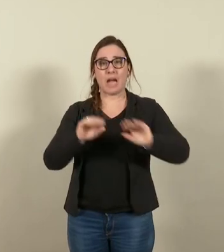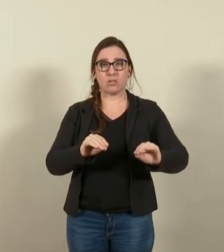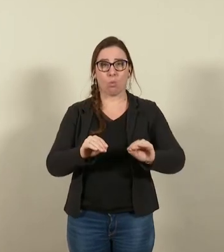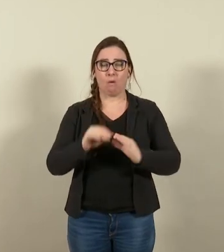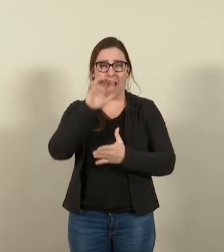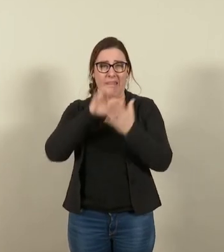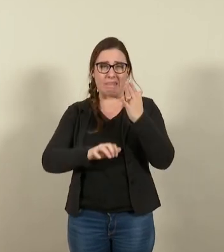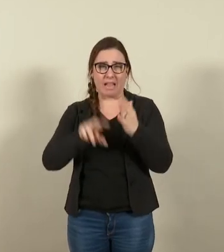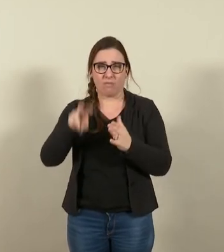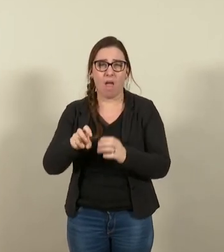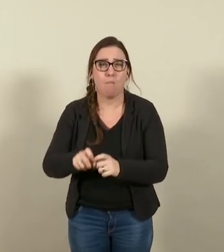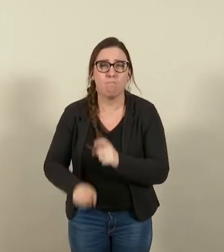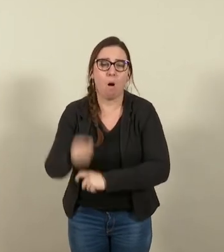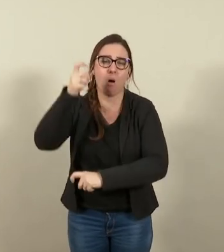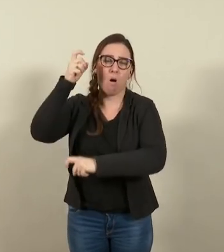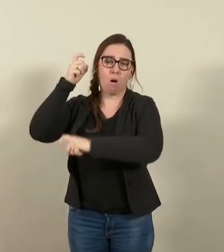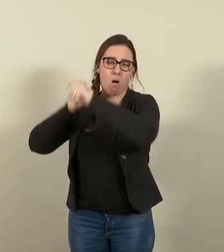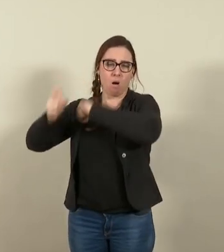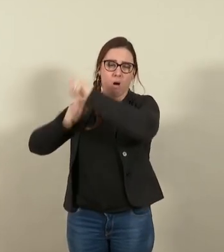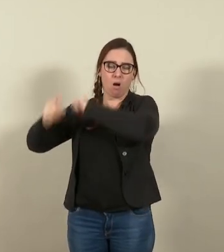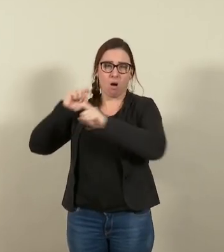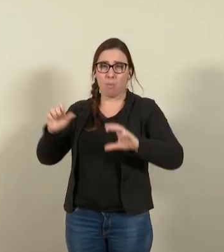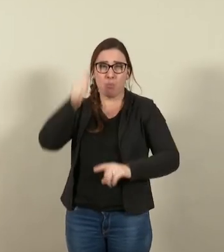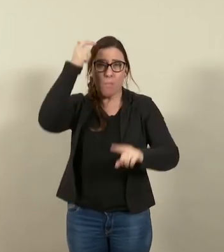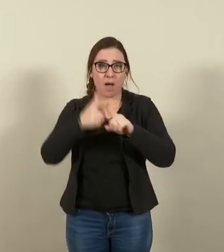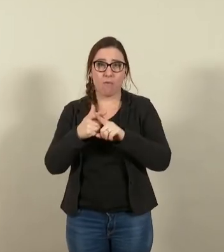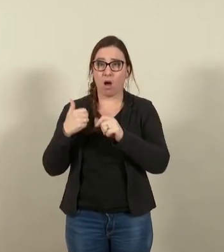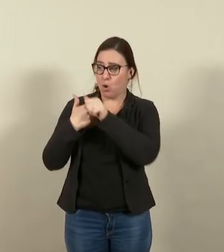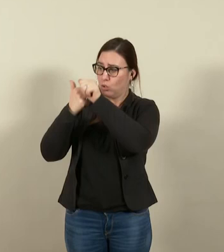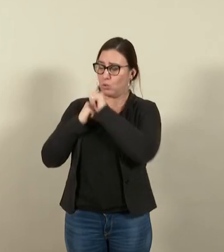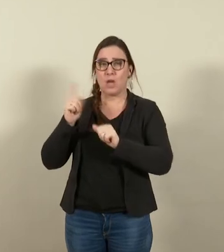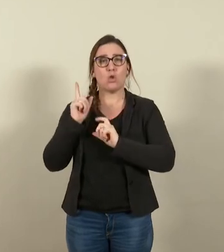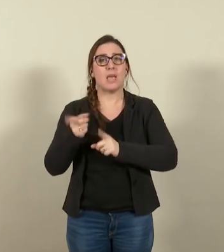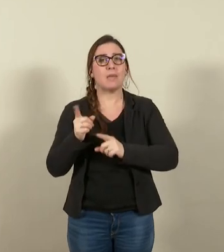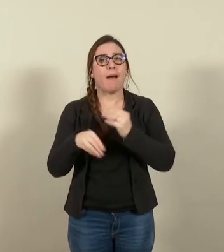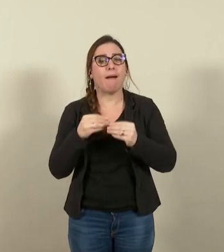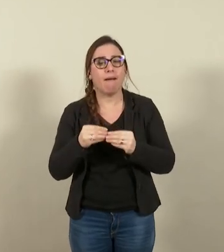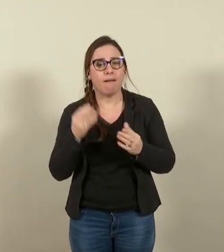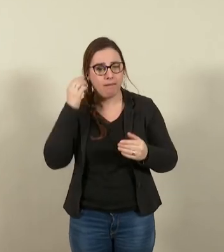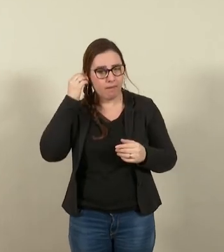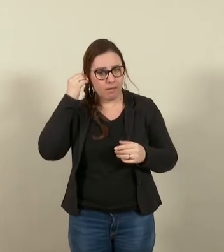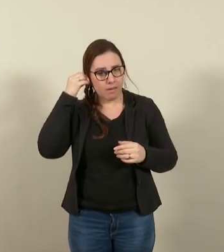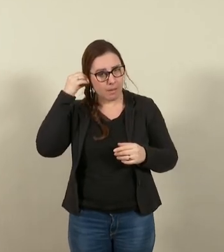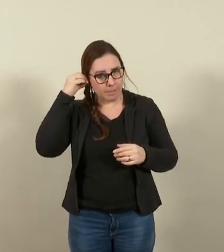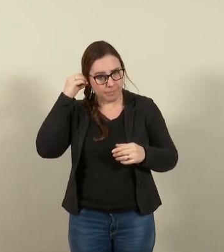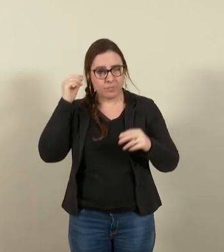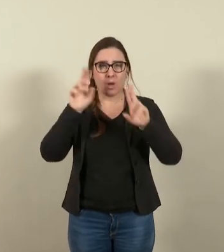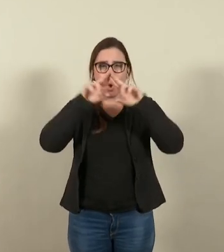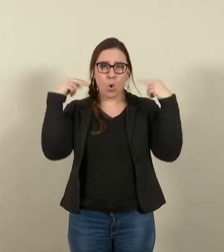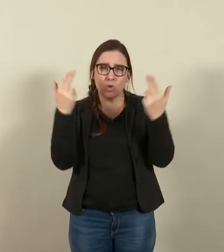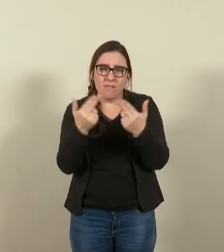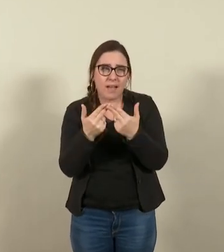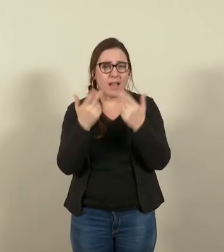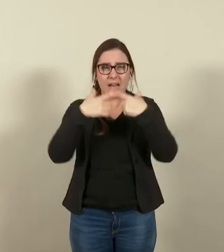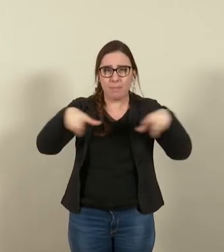plus régressif jamais voté en France depuis la fin de la Seconde Guerre mondiale elle remet en cause les principes universels de